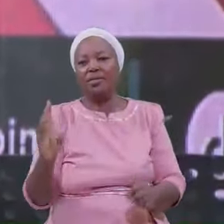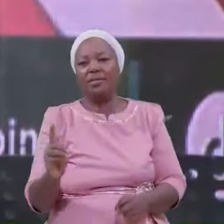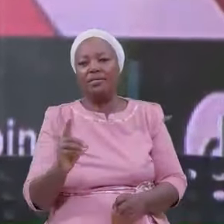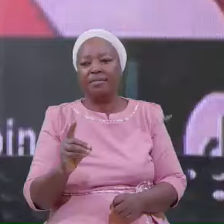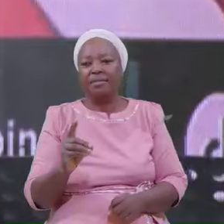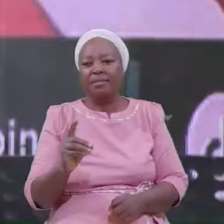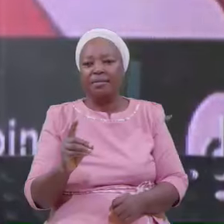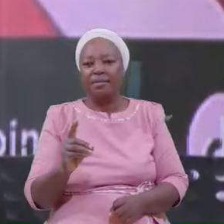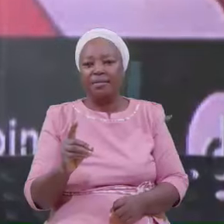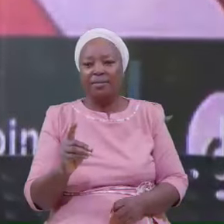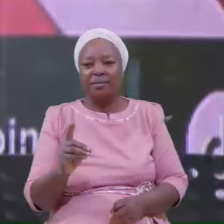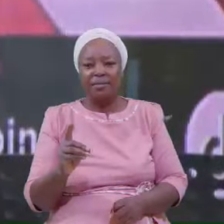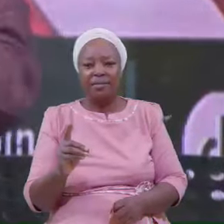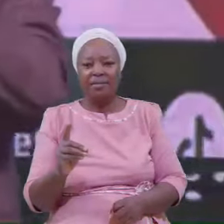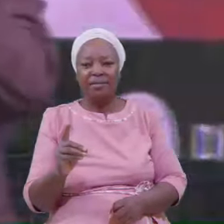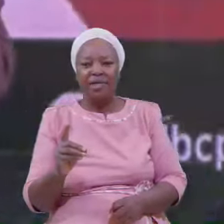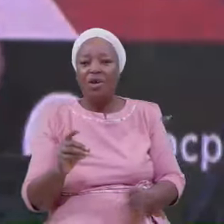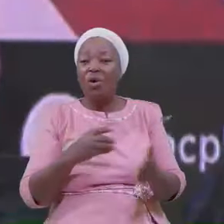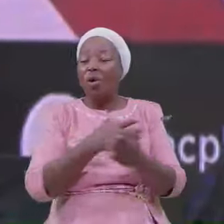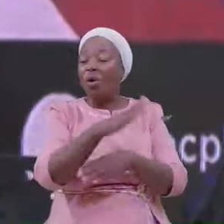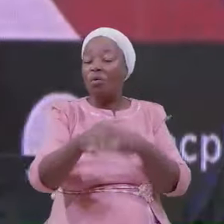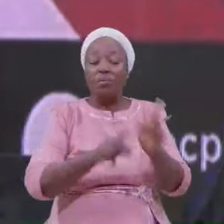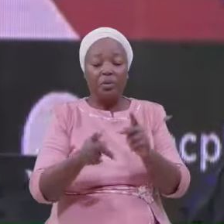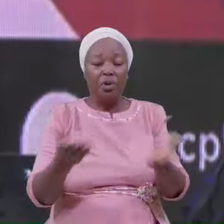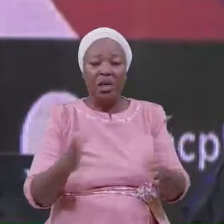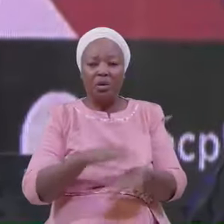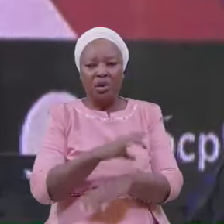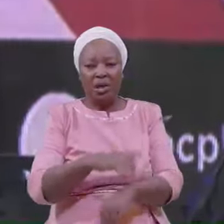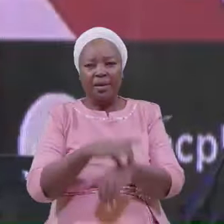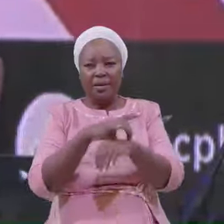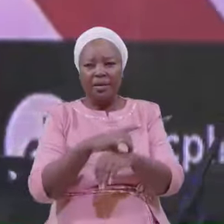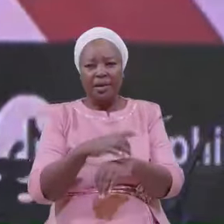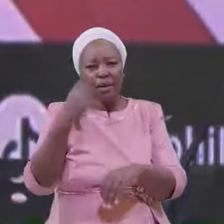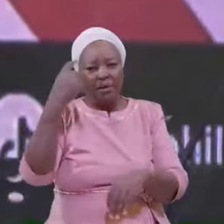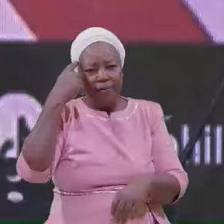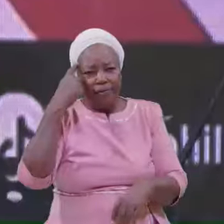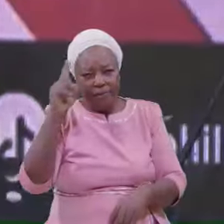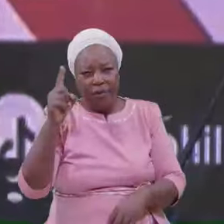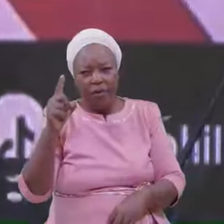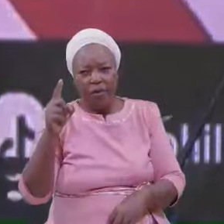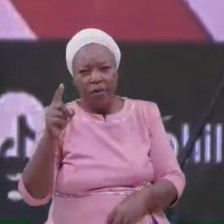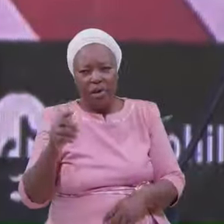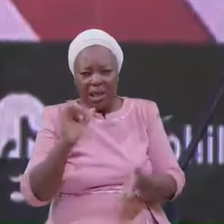at maliligtas ka. Sa buong mundo. For, that word for means